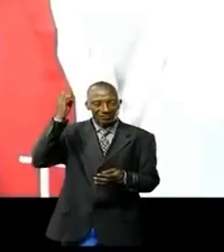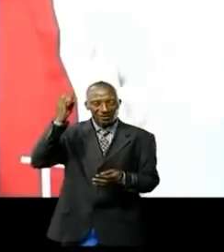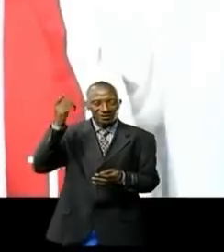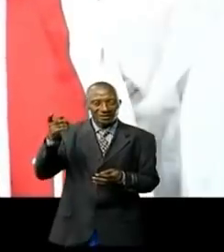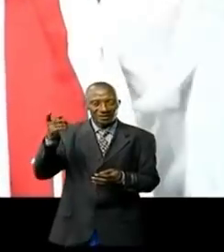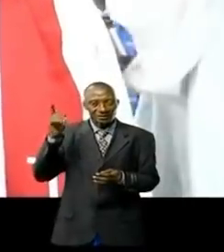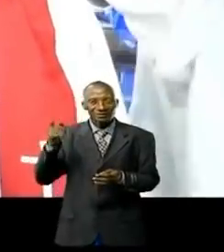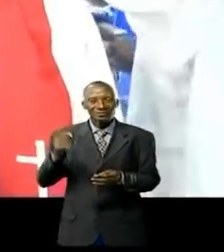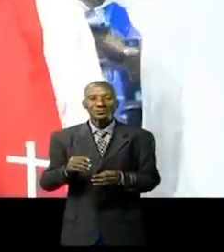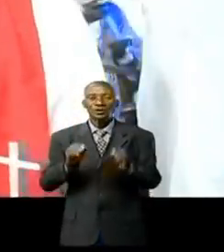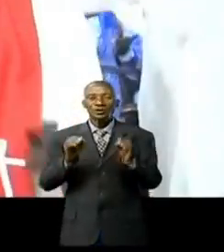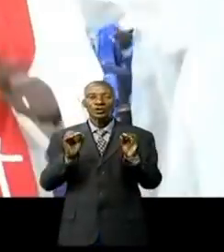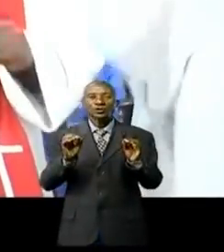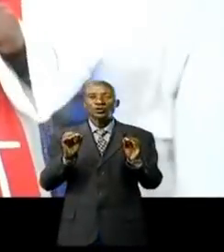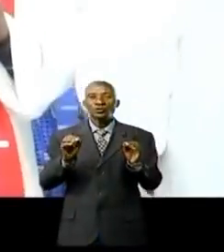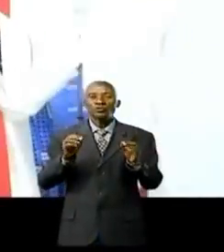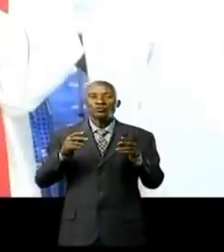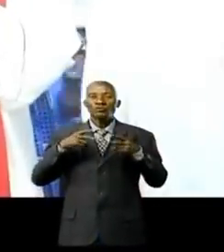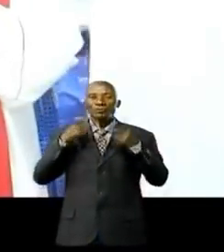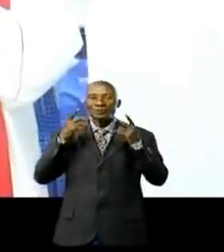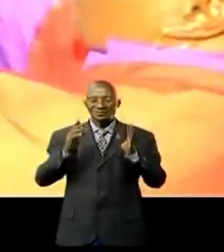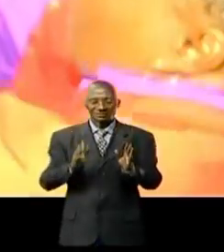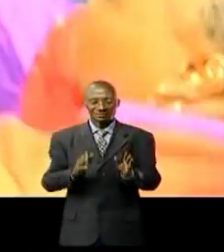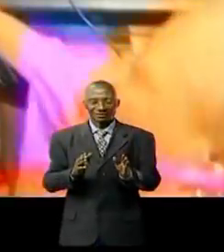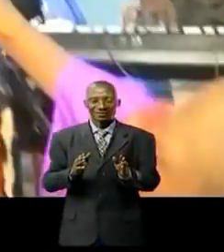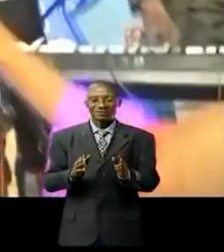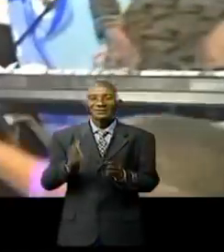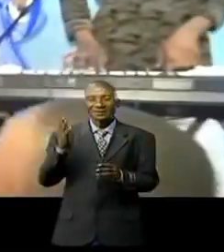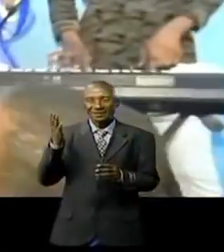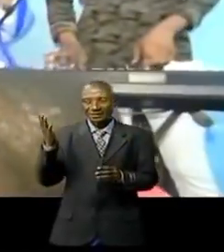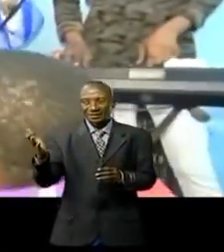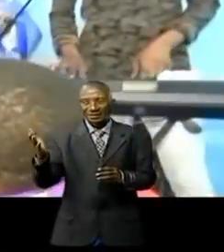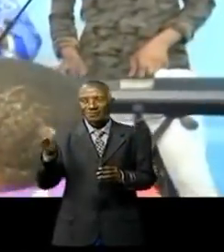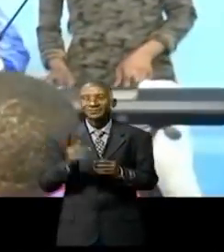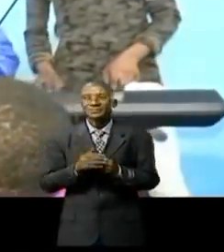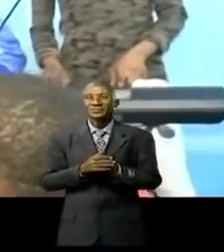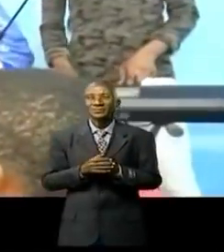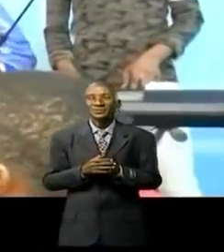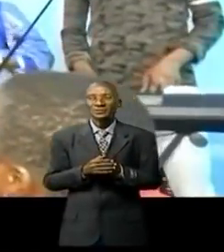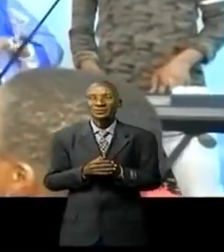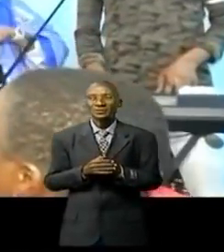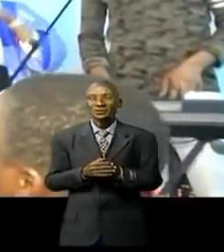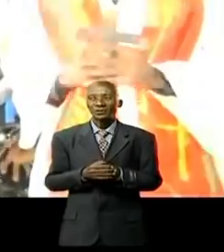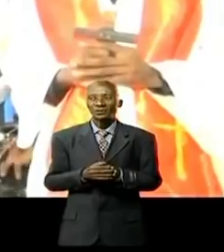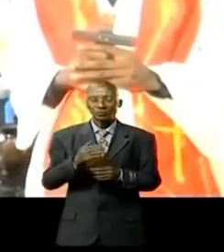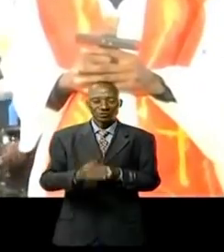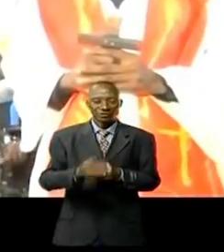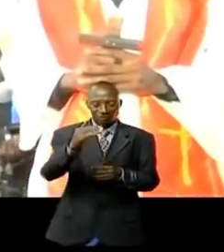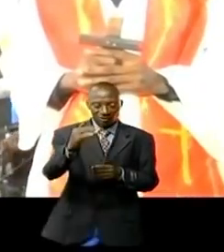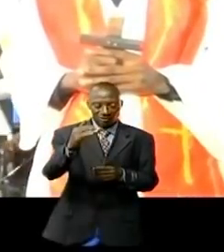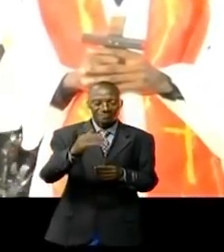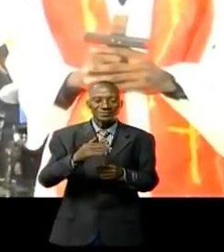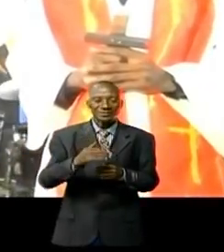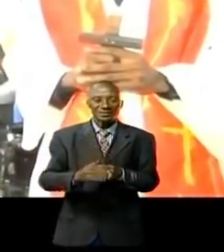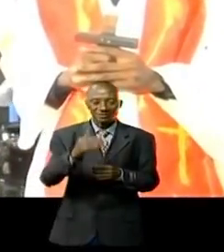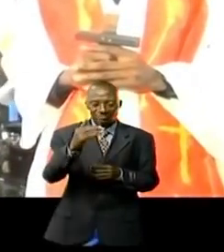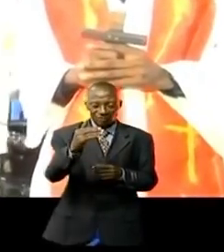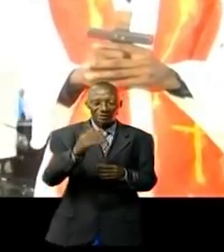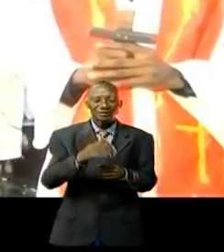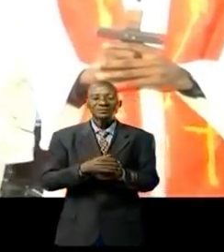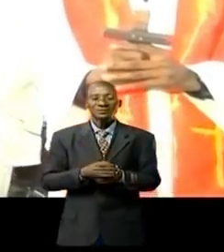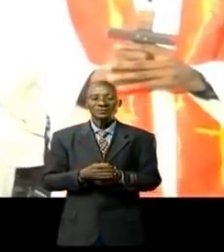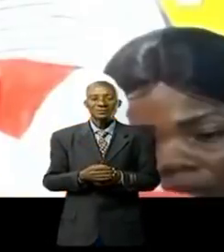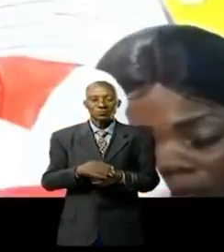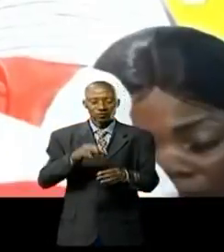viennent de faire leur entrée au cours de cette messe d'ordination. Devant les fidèles, ils ont fait le vœu de porter la croix de Jésus-Christ, de servir